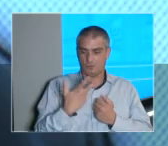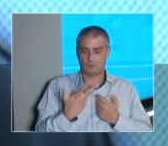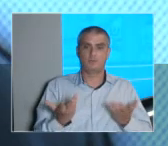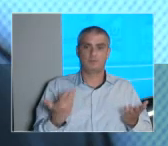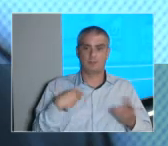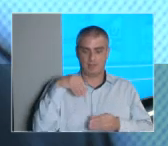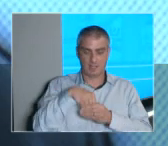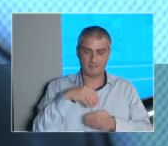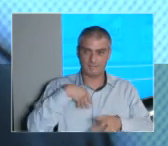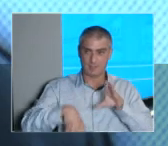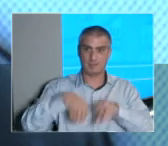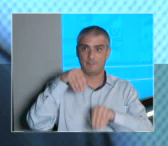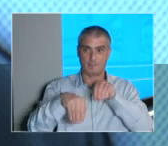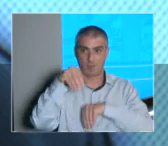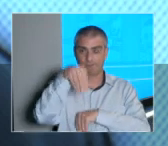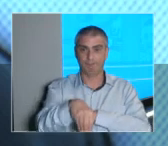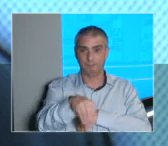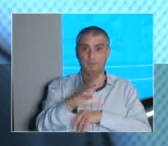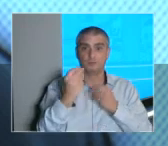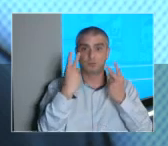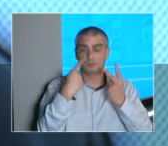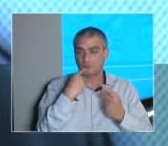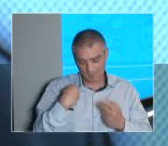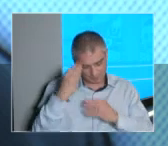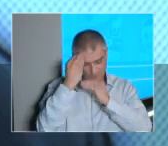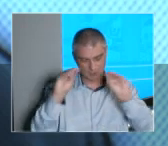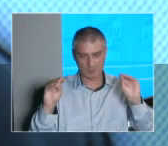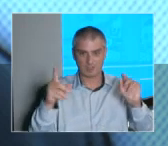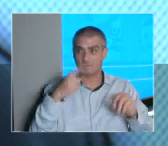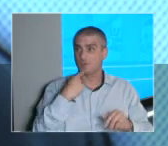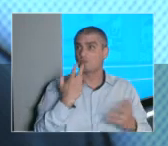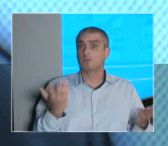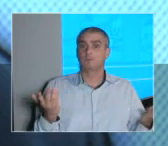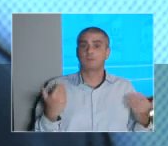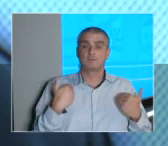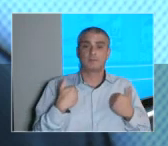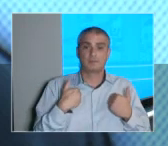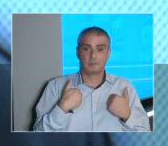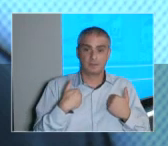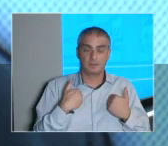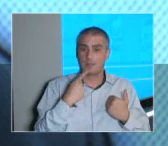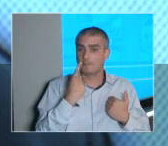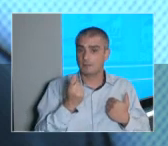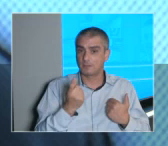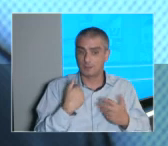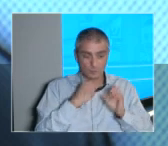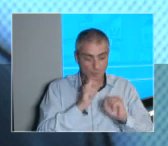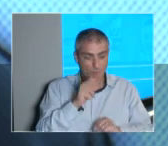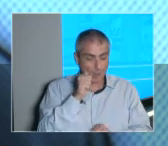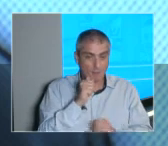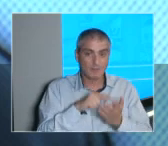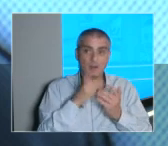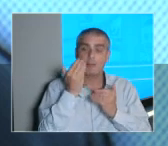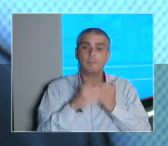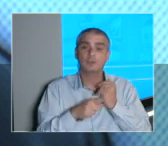אלך לקלפי ואני אצביע, ואם יהיה משהו חשוב להגיד, אני יודע. אבל אני אומר, אני אלך, אני אמרת שאני תומר בכחול לבן,